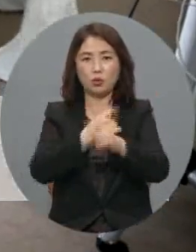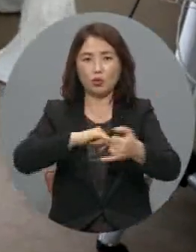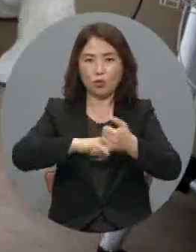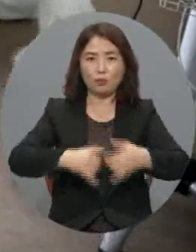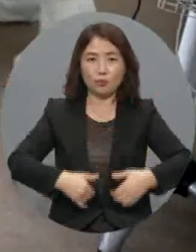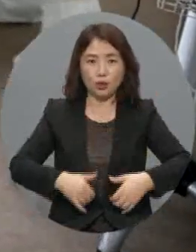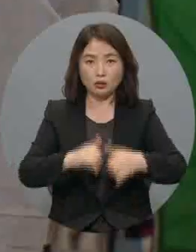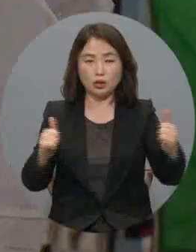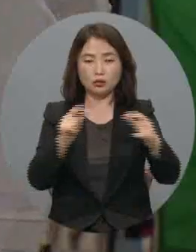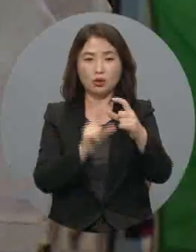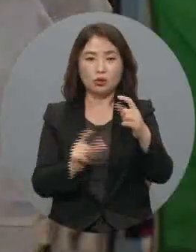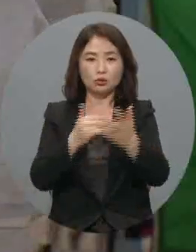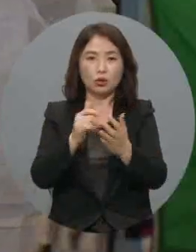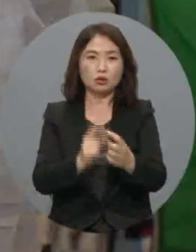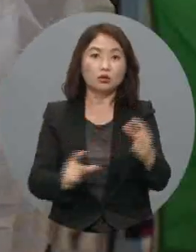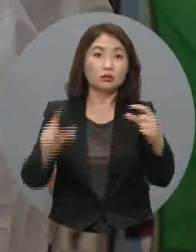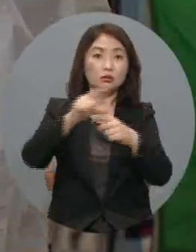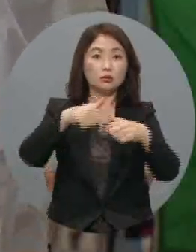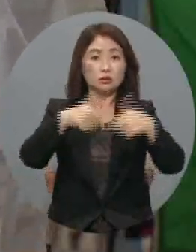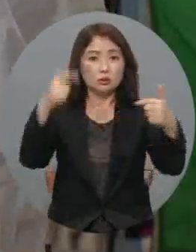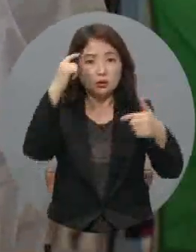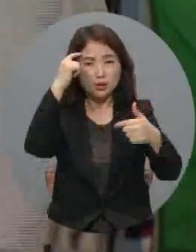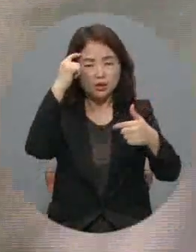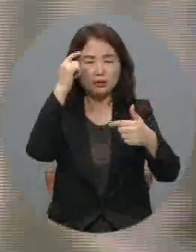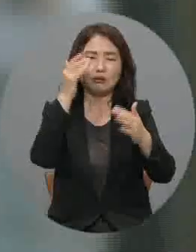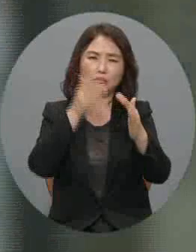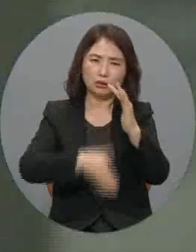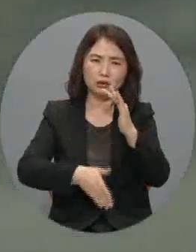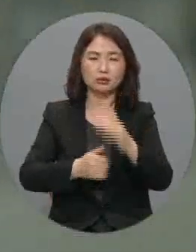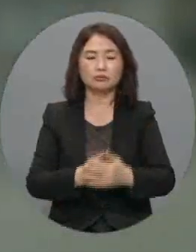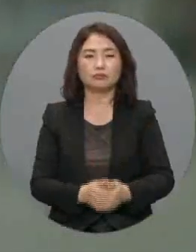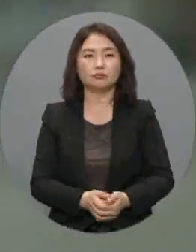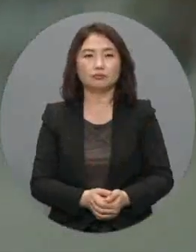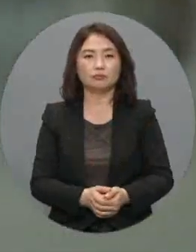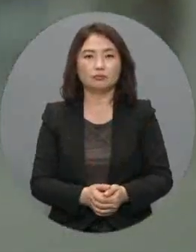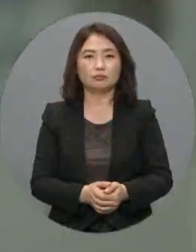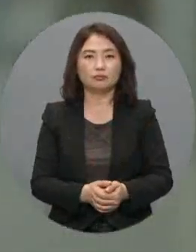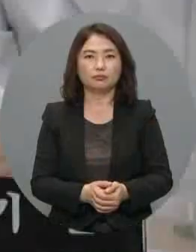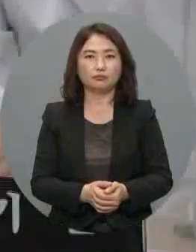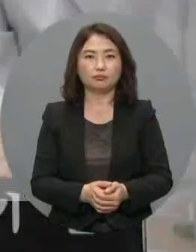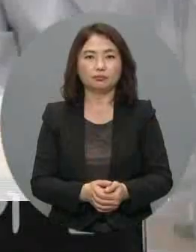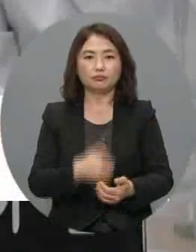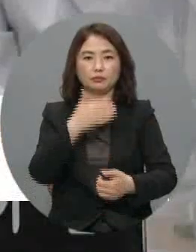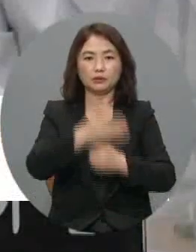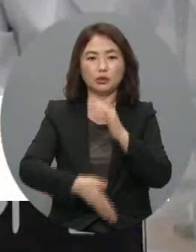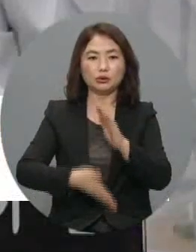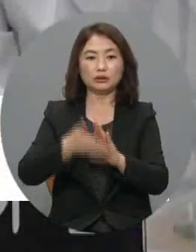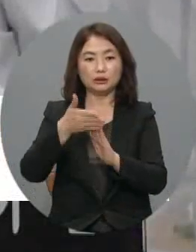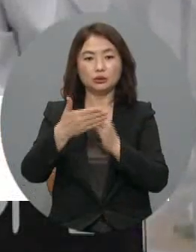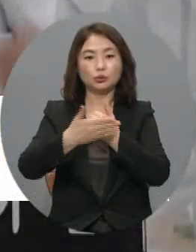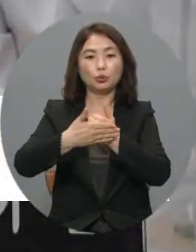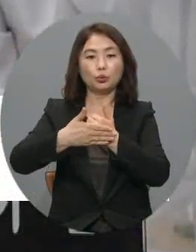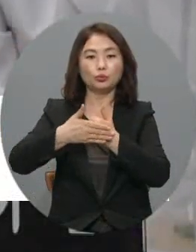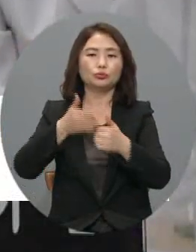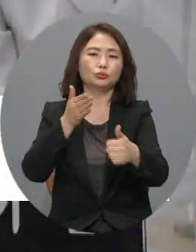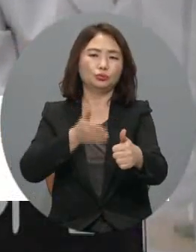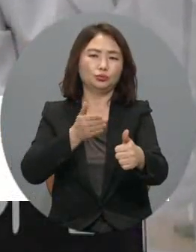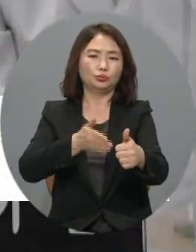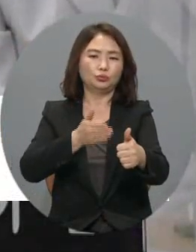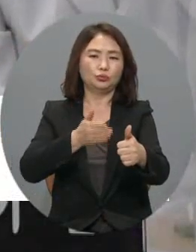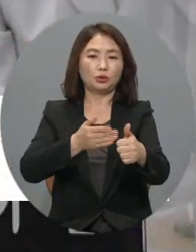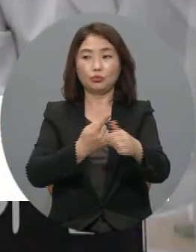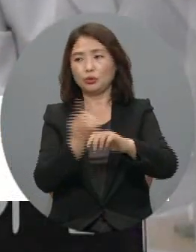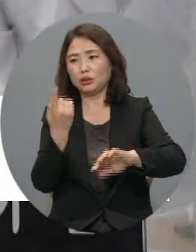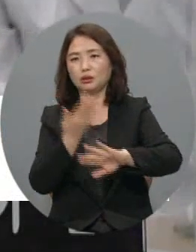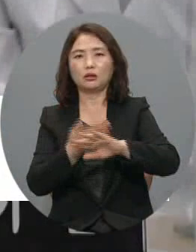필수적인 의료진을 보강하려던 계획은 차질이 불가피해졌습니다. 일단은 시에 도움을 요청하는 수밖에 다른